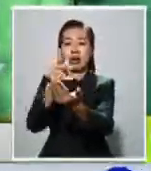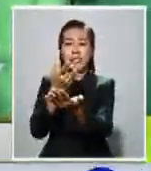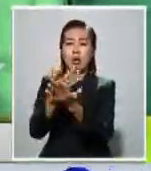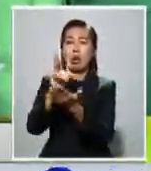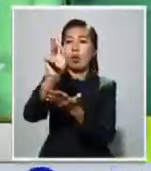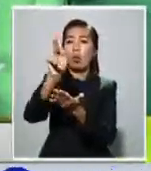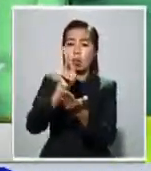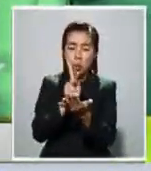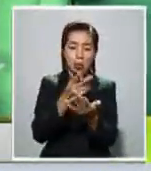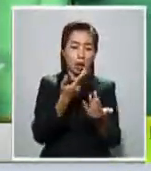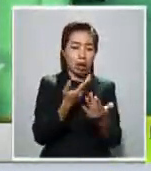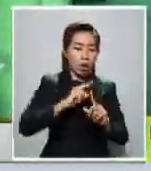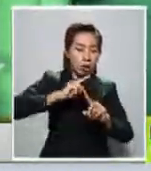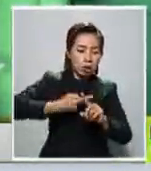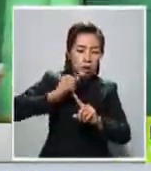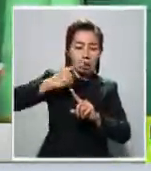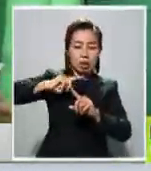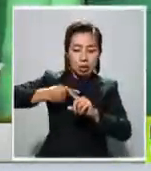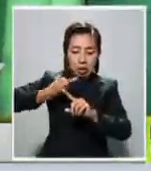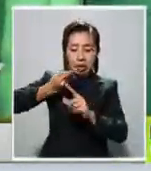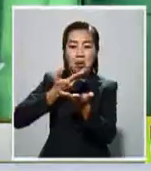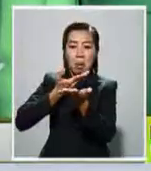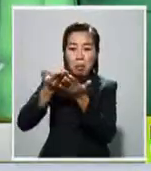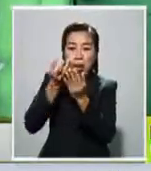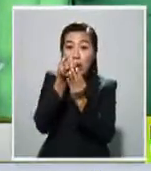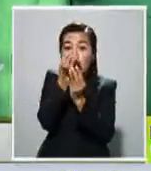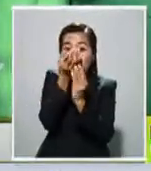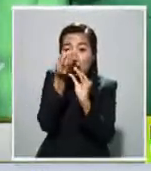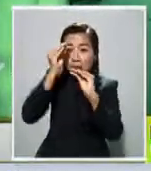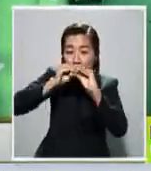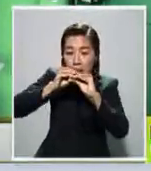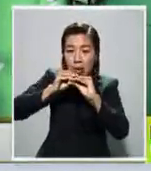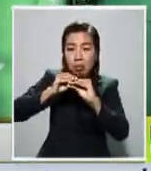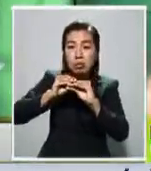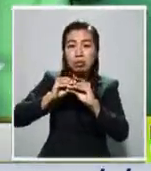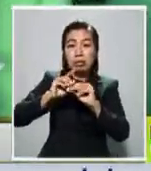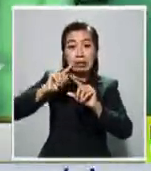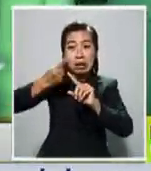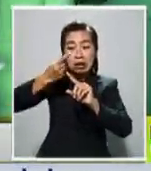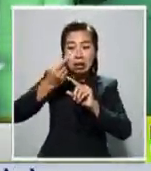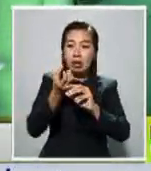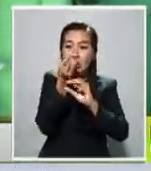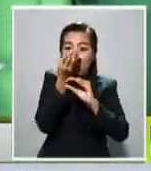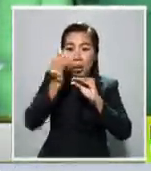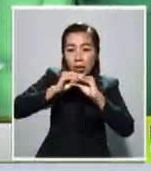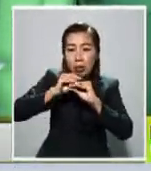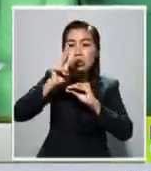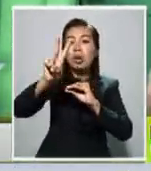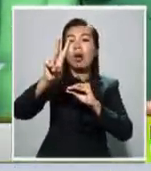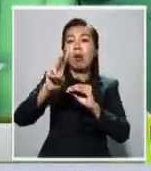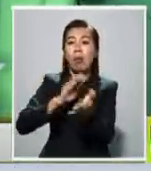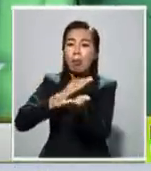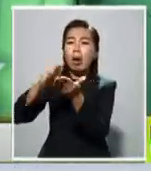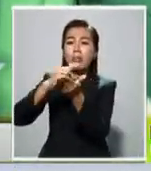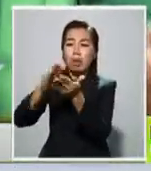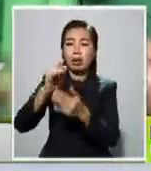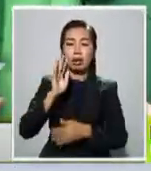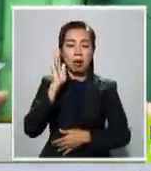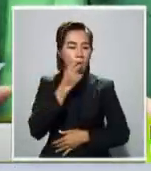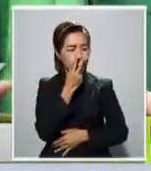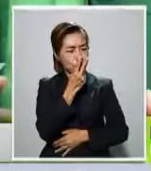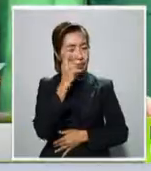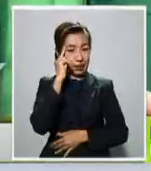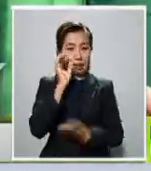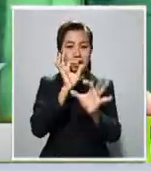ายเดือนนะครับพร้อมดอกเบี้ยร้อยละ2บาทต่อเดือนทางลุงสลิดก็รู้จากทางธนาคารว่าตรงเนี้ย